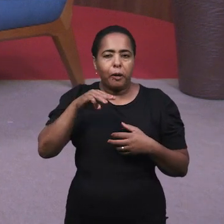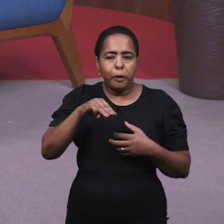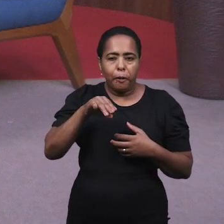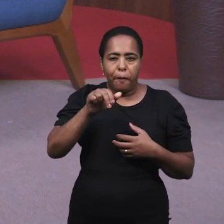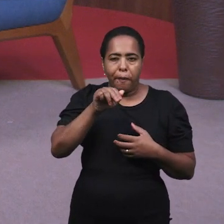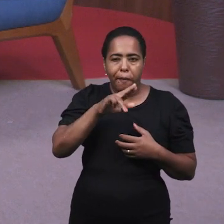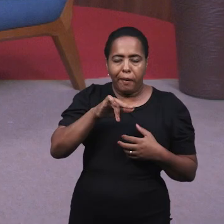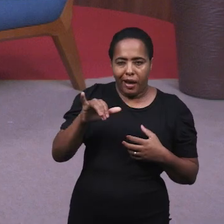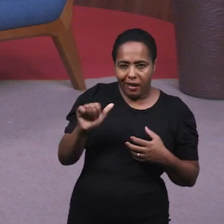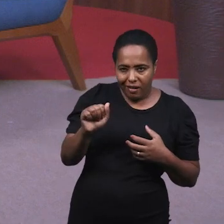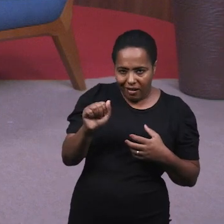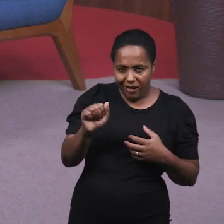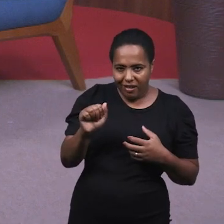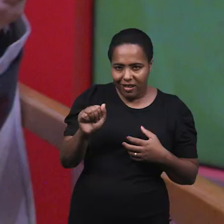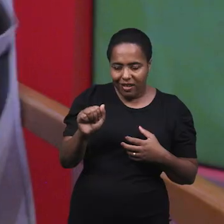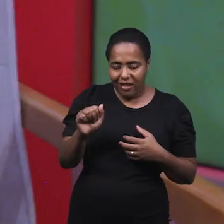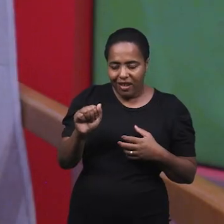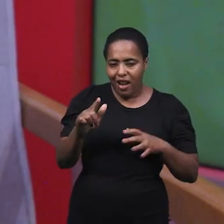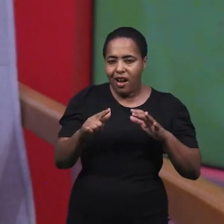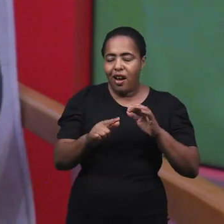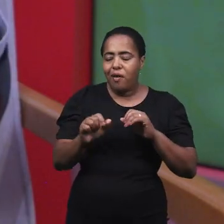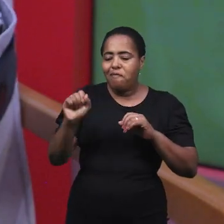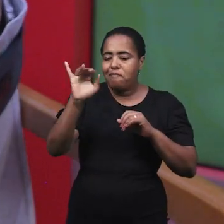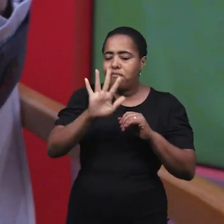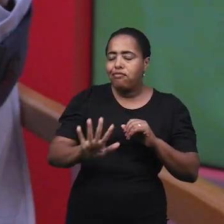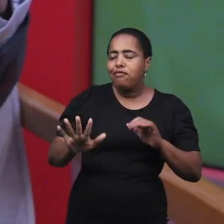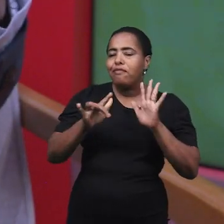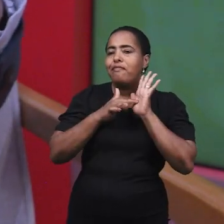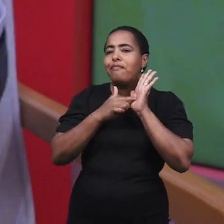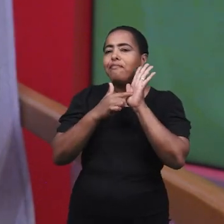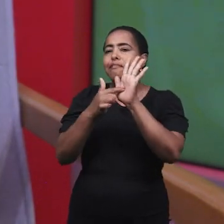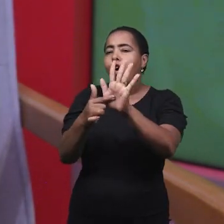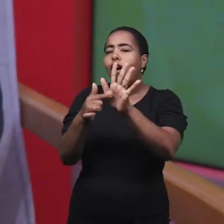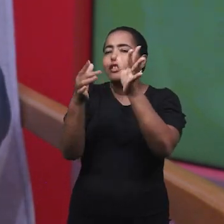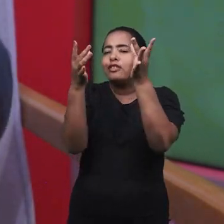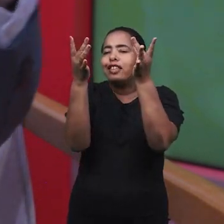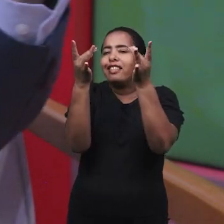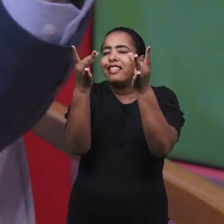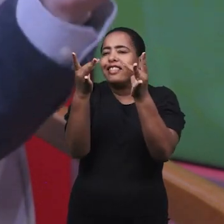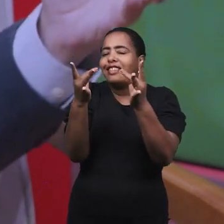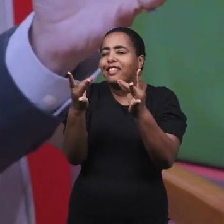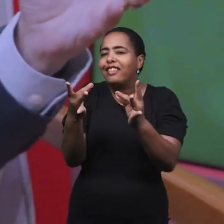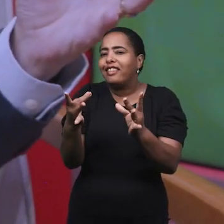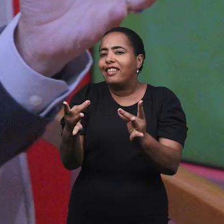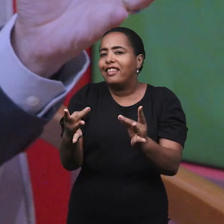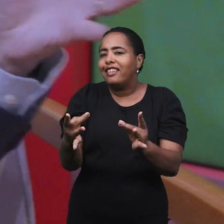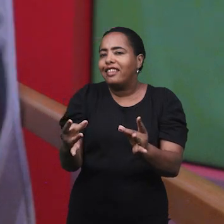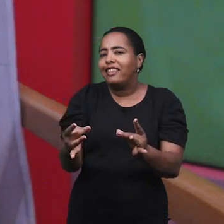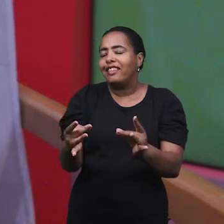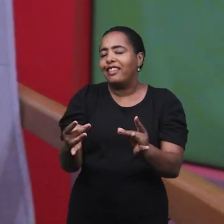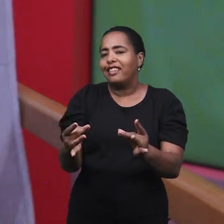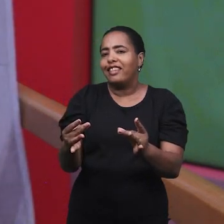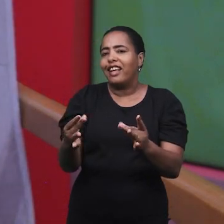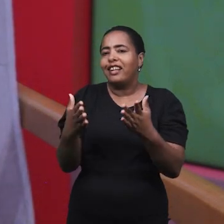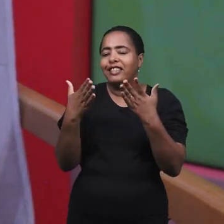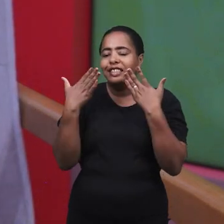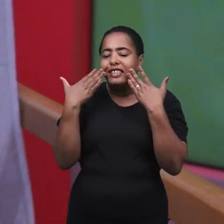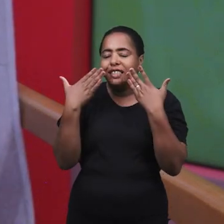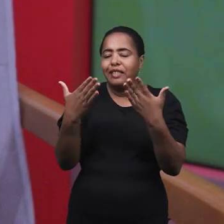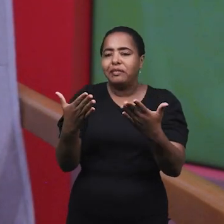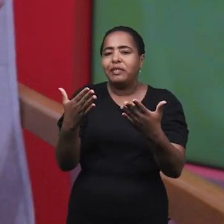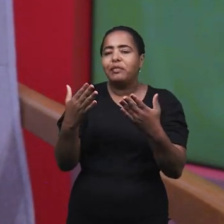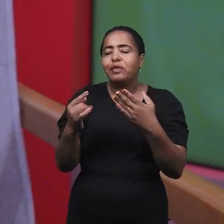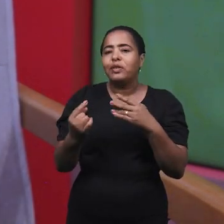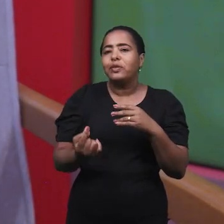illustre en vérité, détaille et, et donne comme exemple tout ce que nous